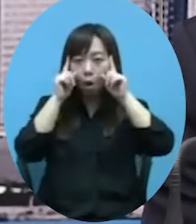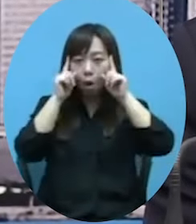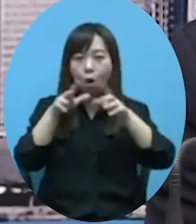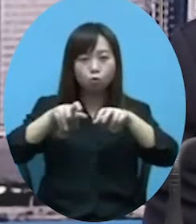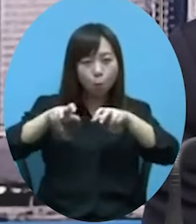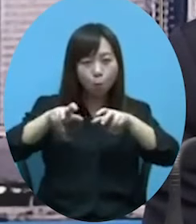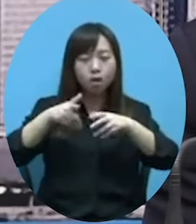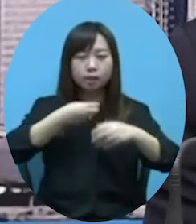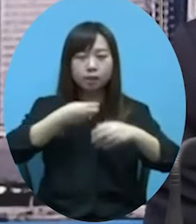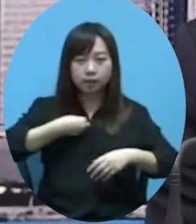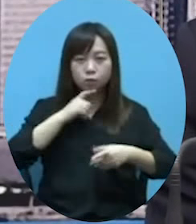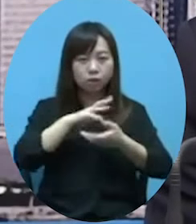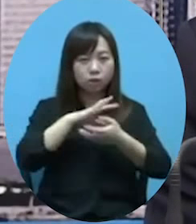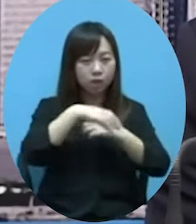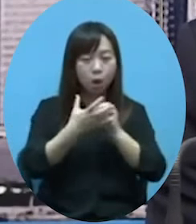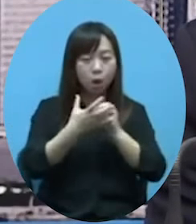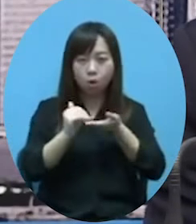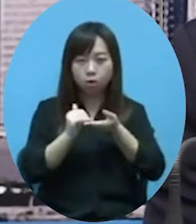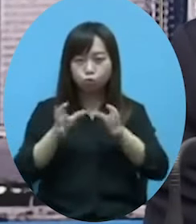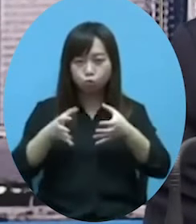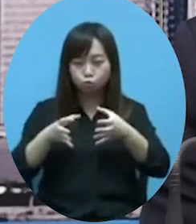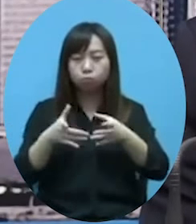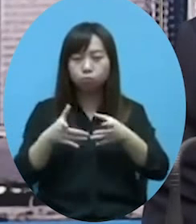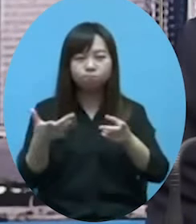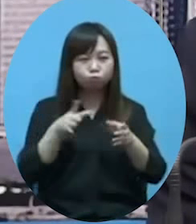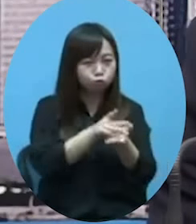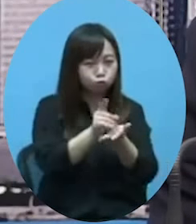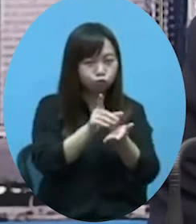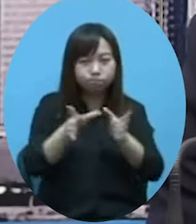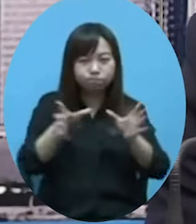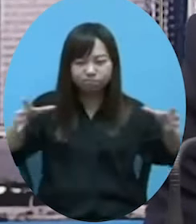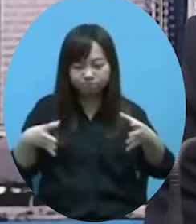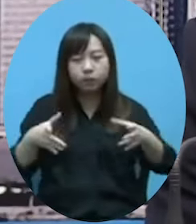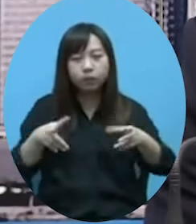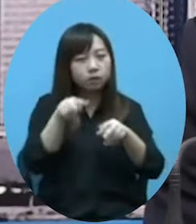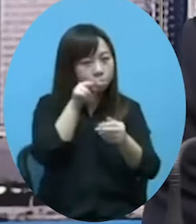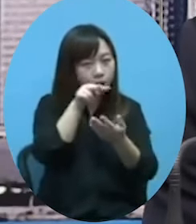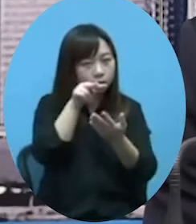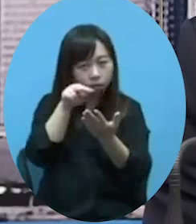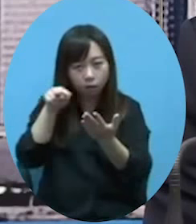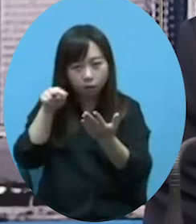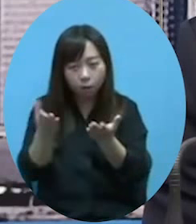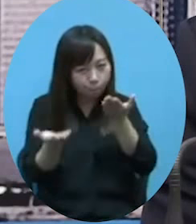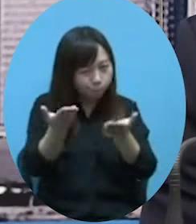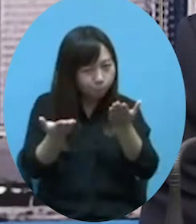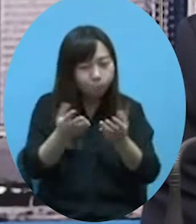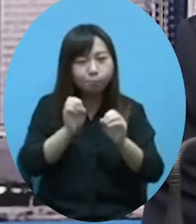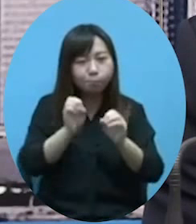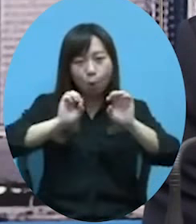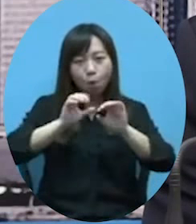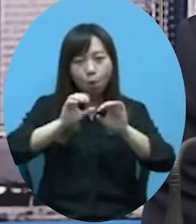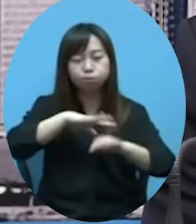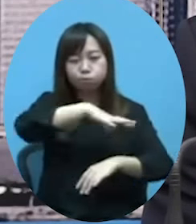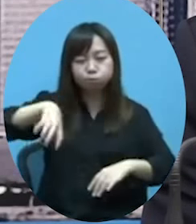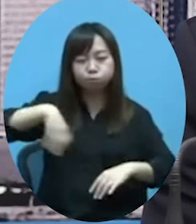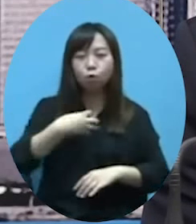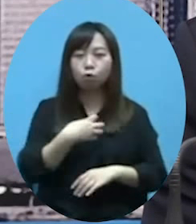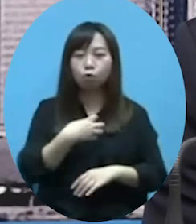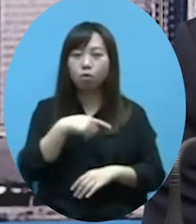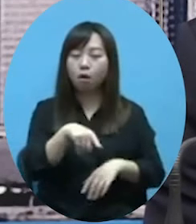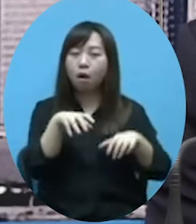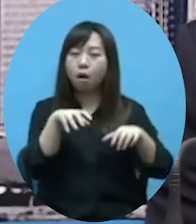世界動物衛生組織的專家大家一起去看一個報告我們也都一致是覺得